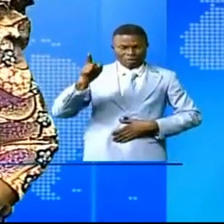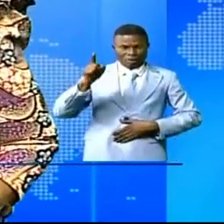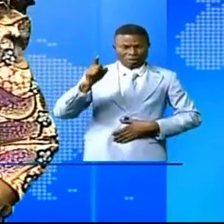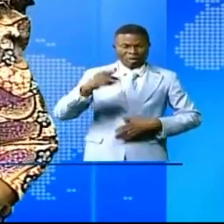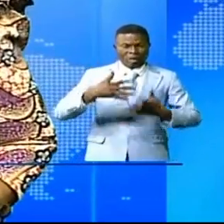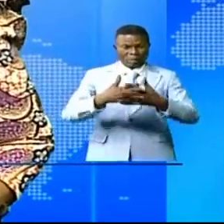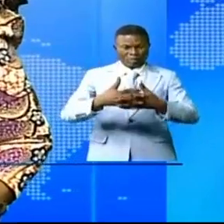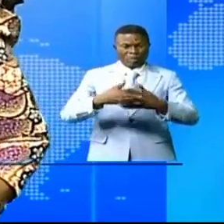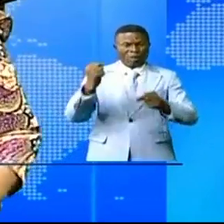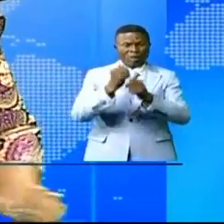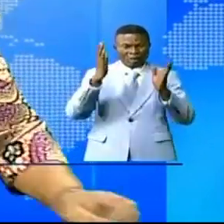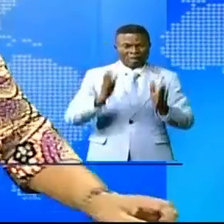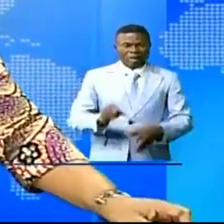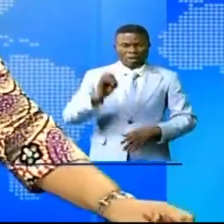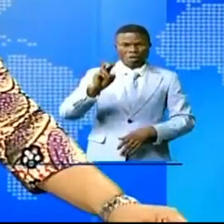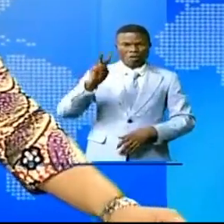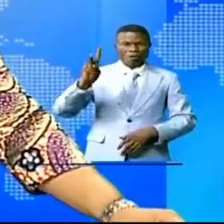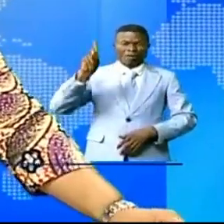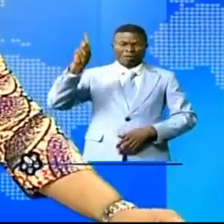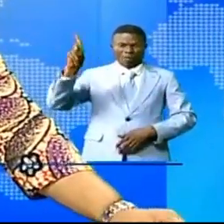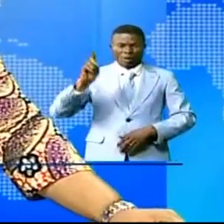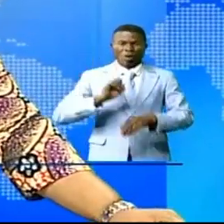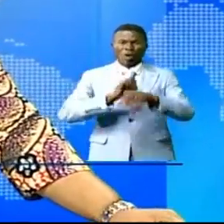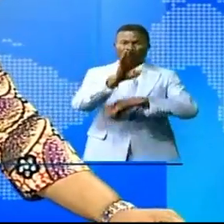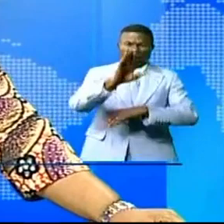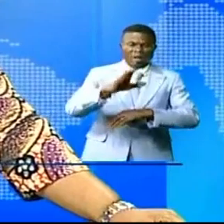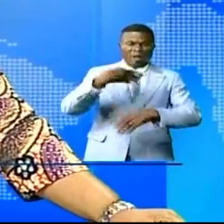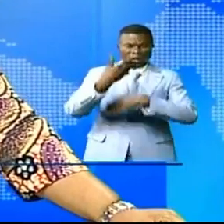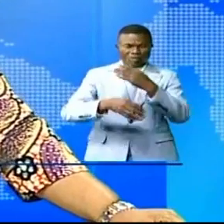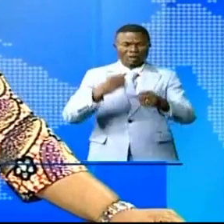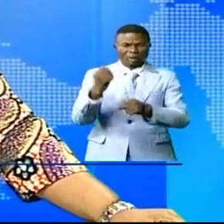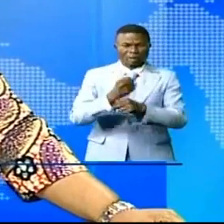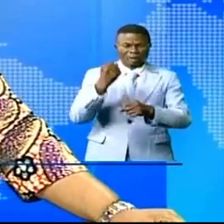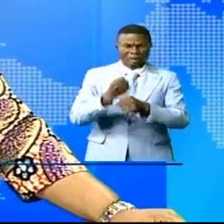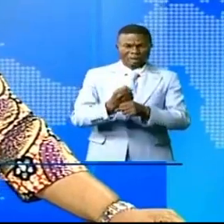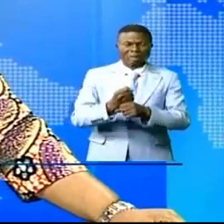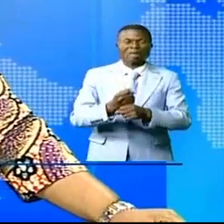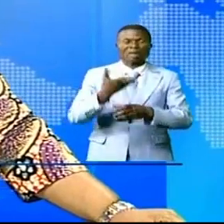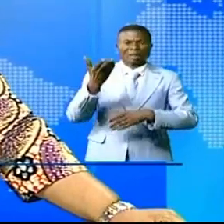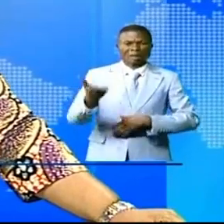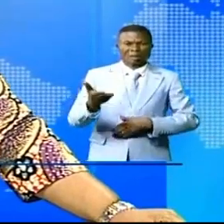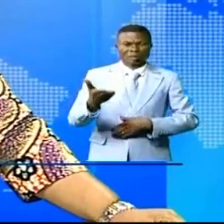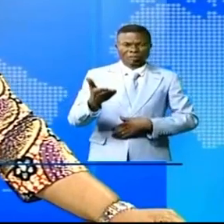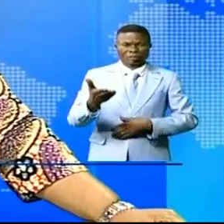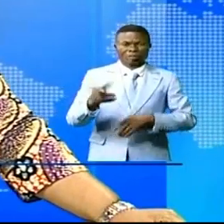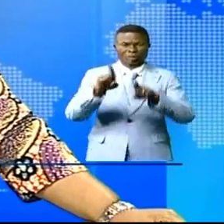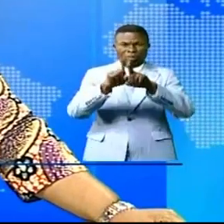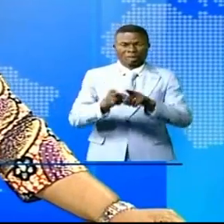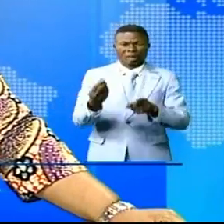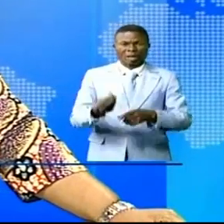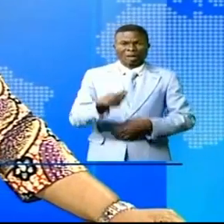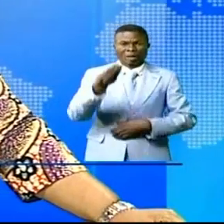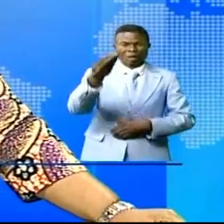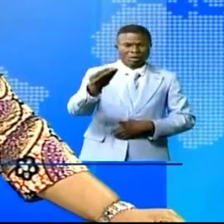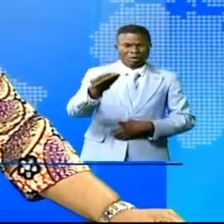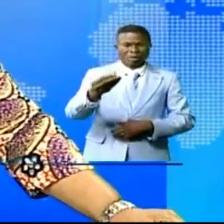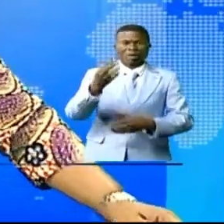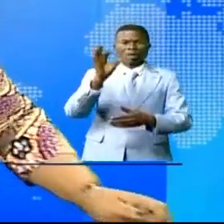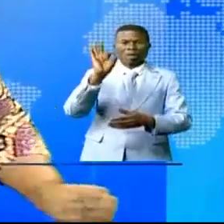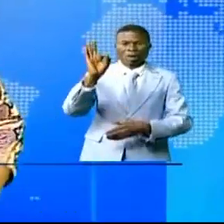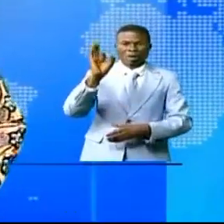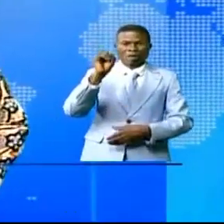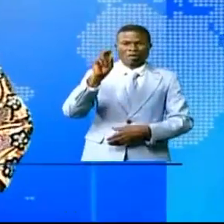et personnels de l'eau vd ont été déployés pour l'exécution de dix travaux financés par le foner